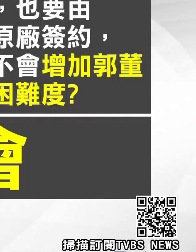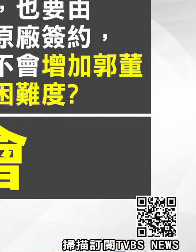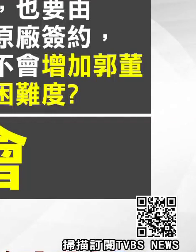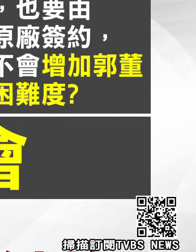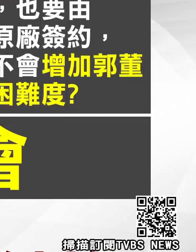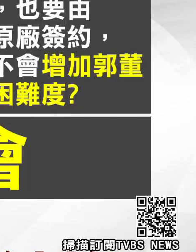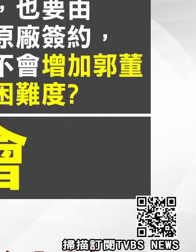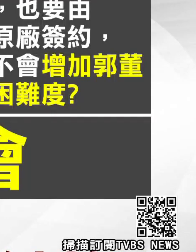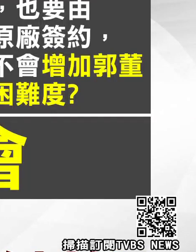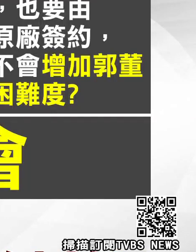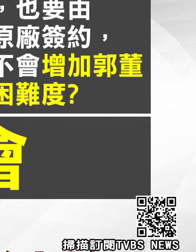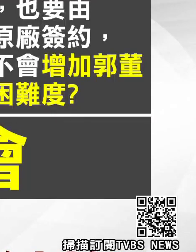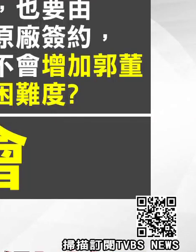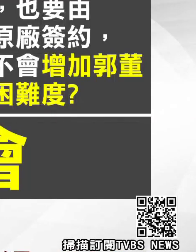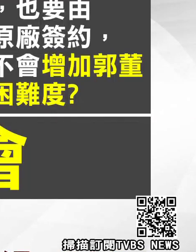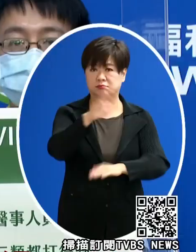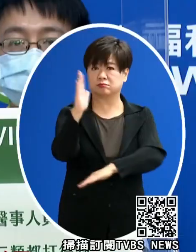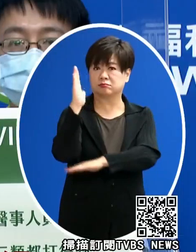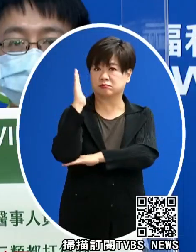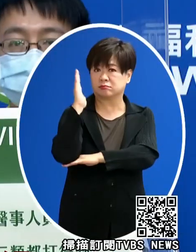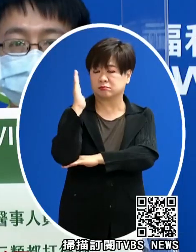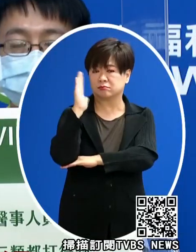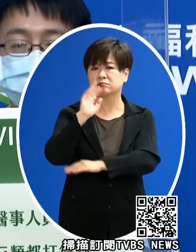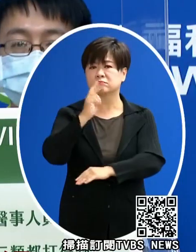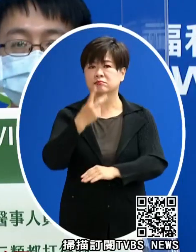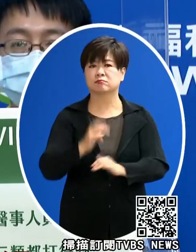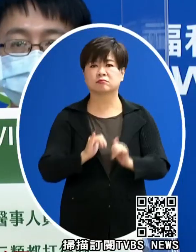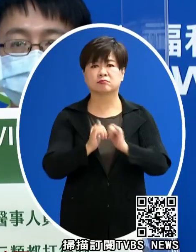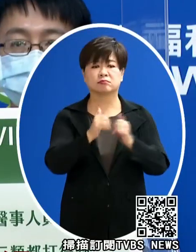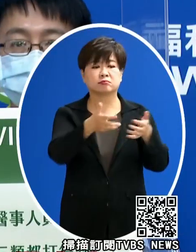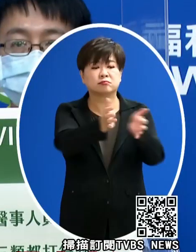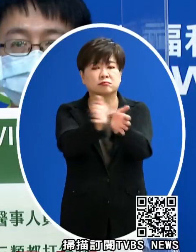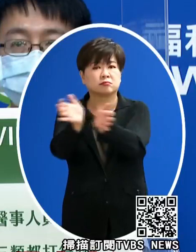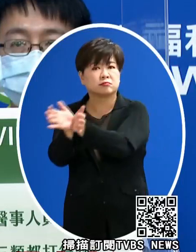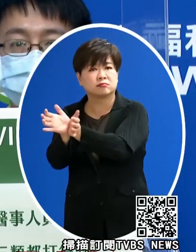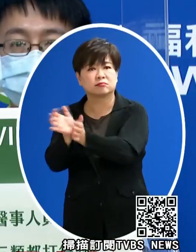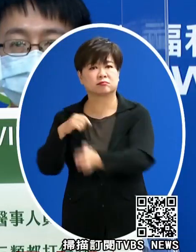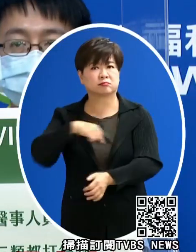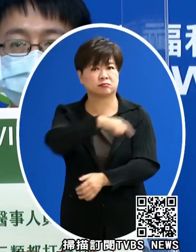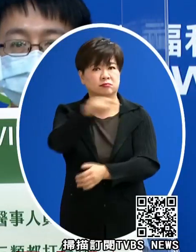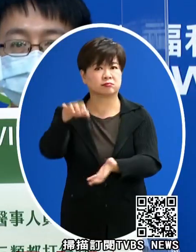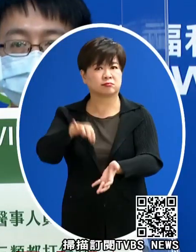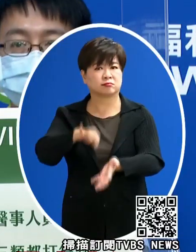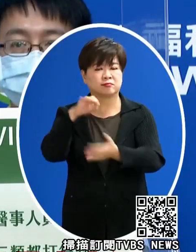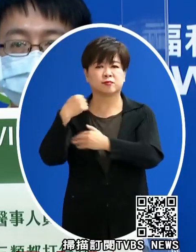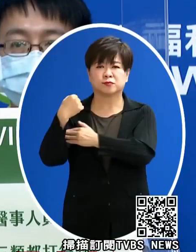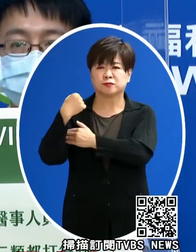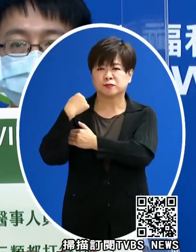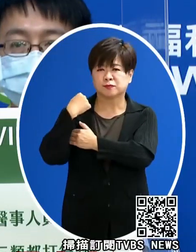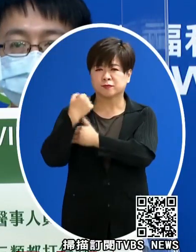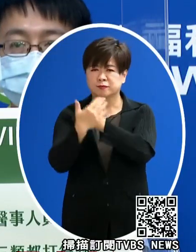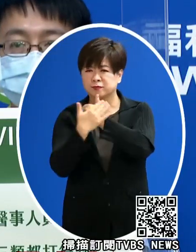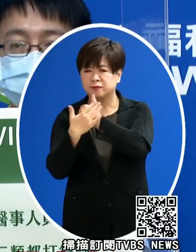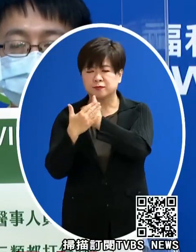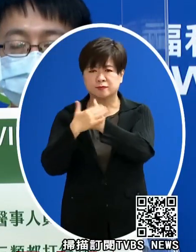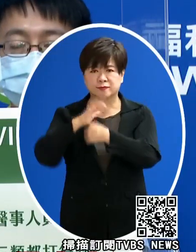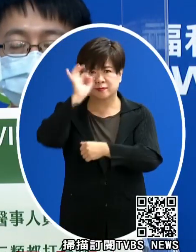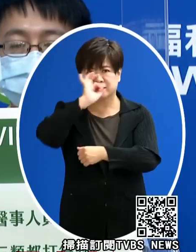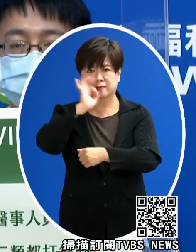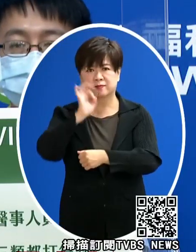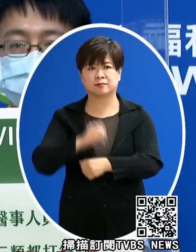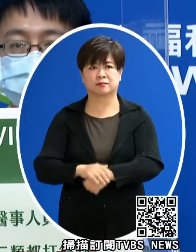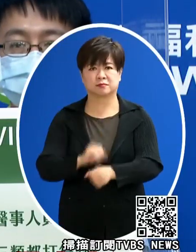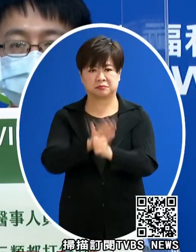企业也好，县市政府也好，或是一些民间组织，都有相关都积极在寻找疫苗